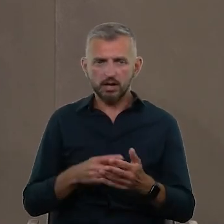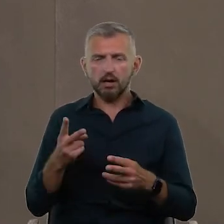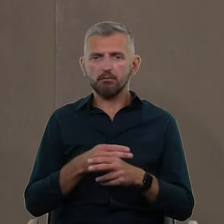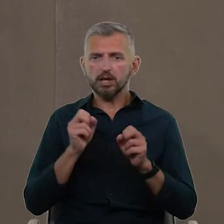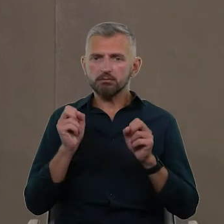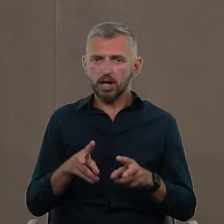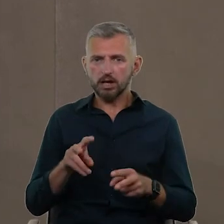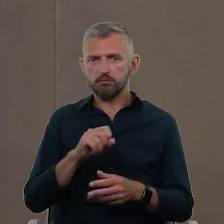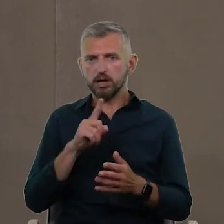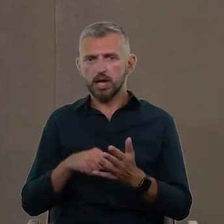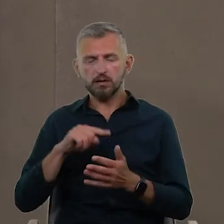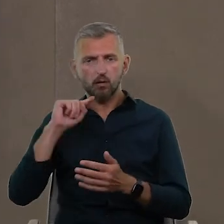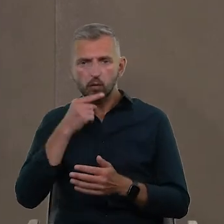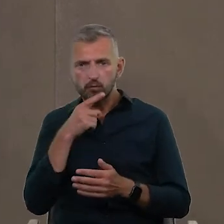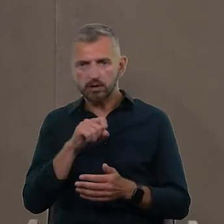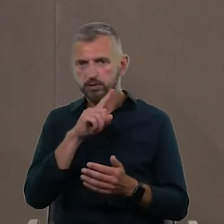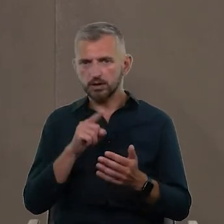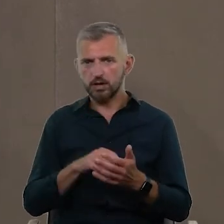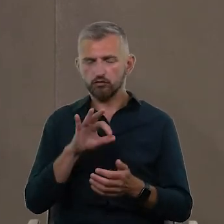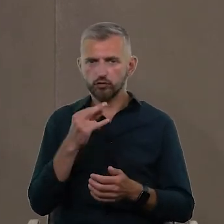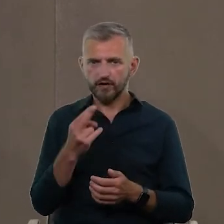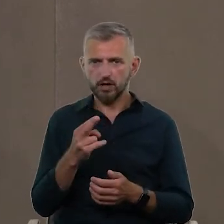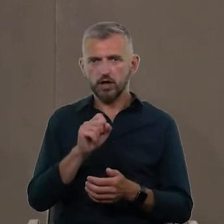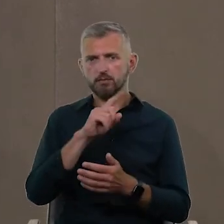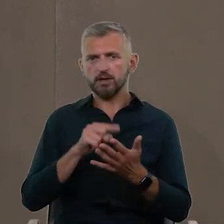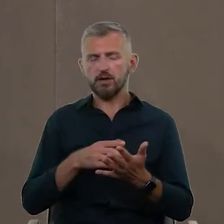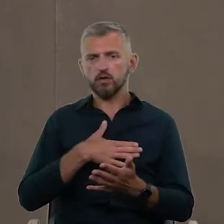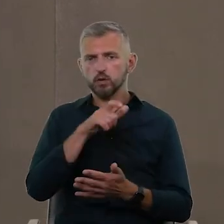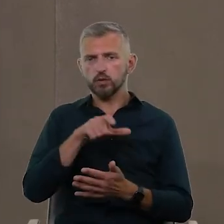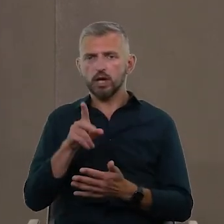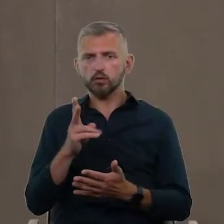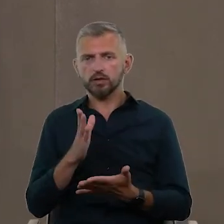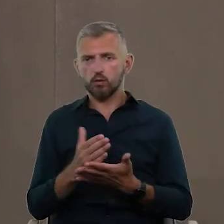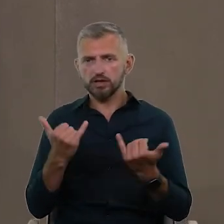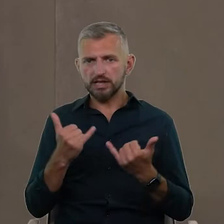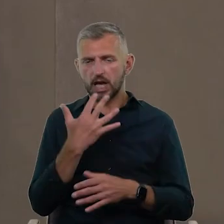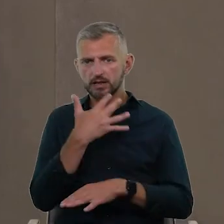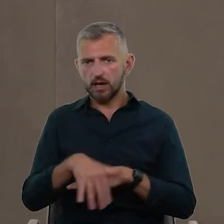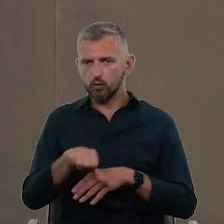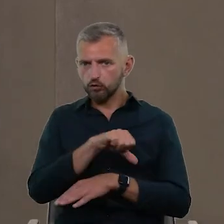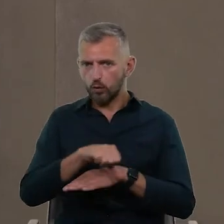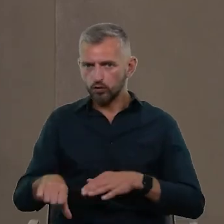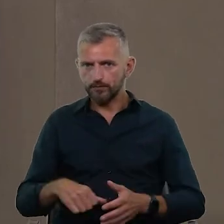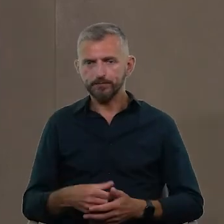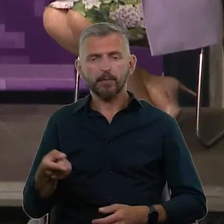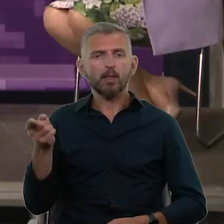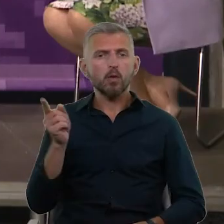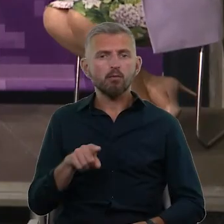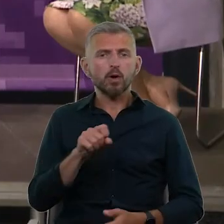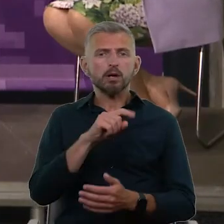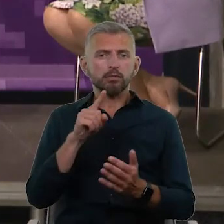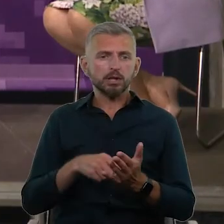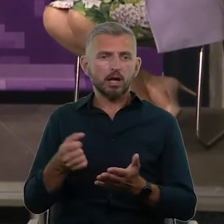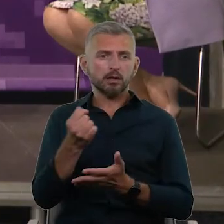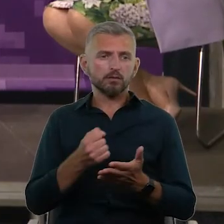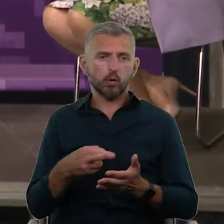безпеки, питання економіки, питання соціальні, питання наших людей, які знаходяться зараз за кордоном. Тому питання